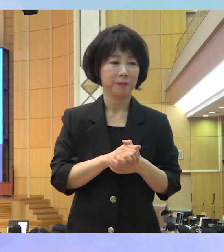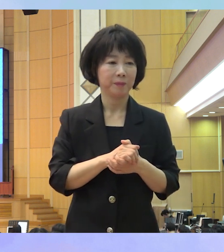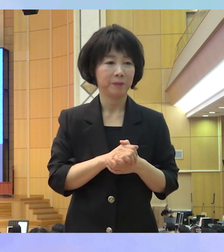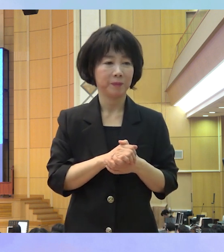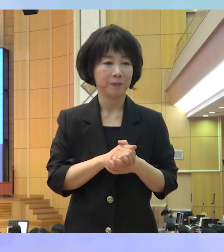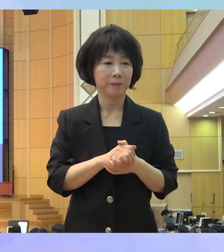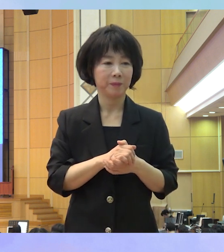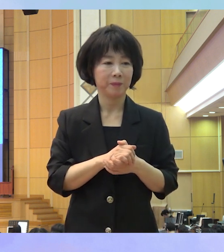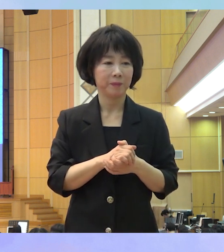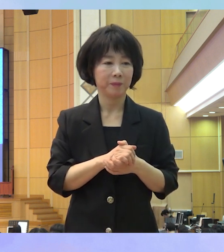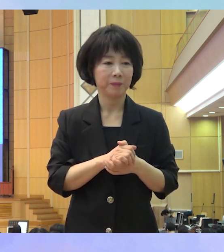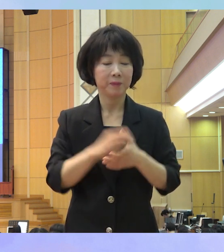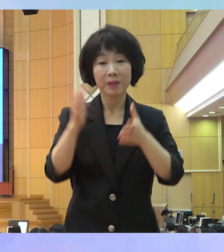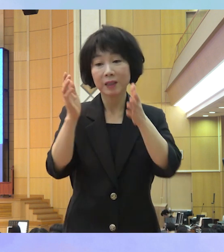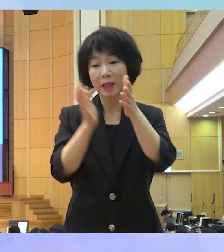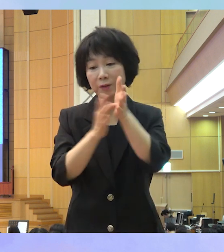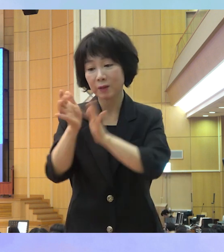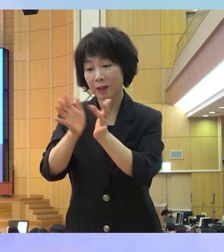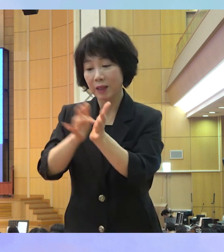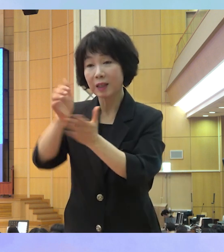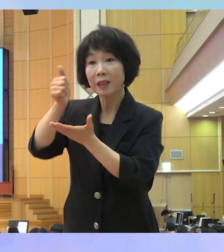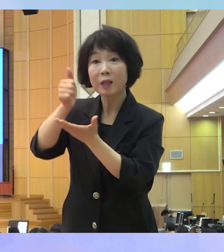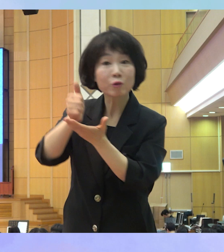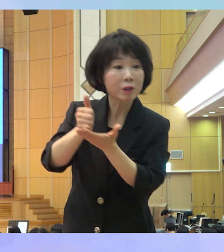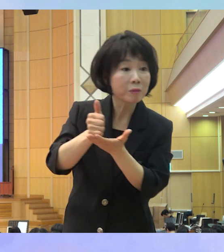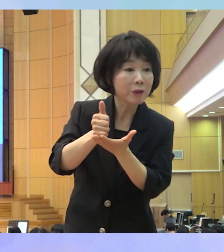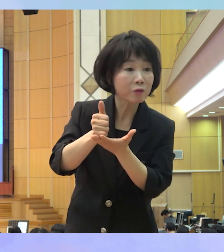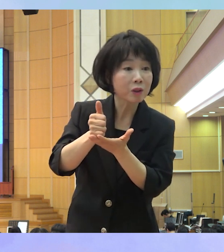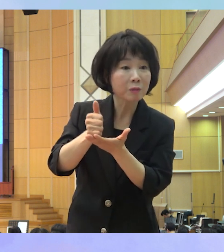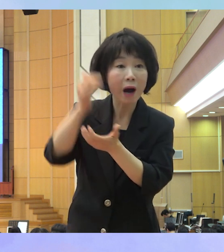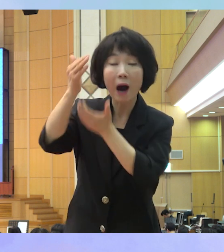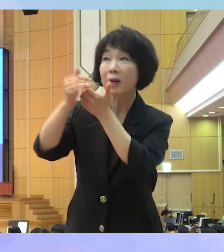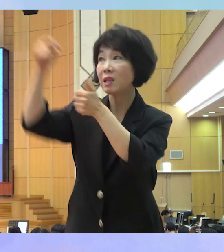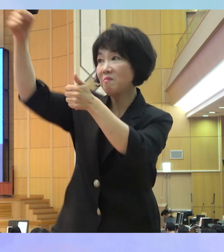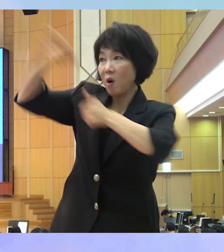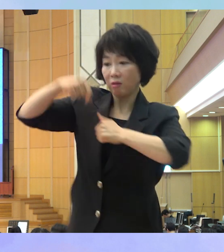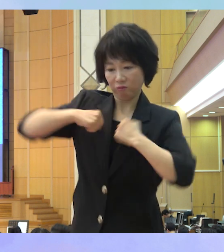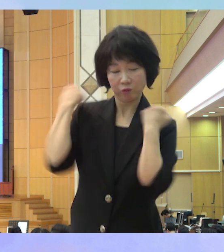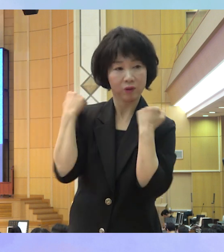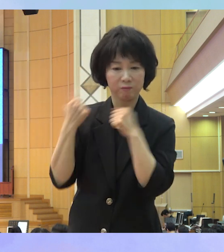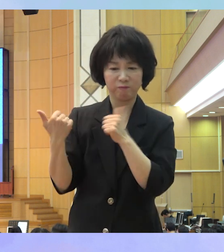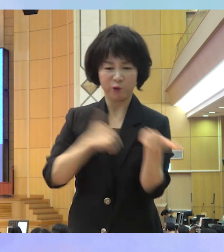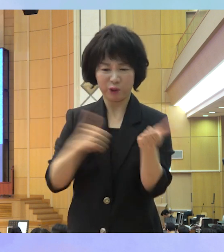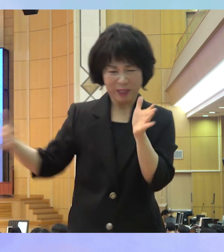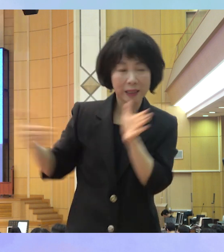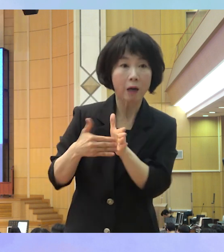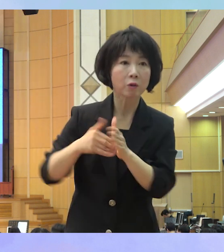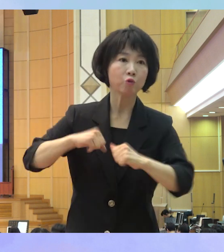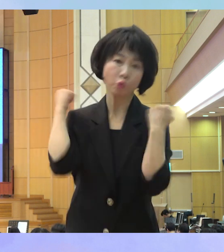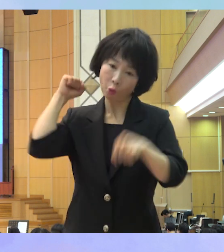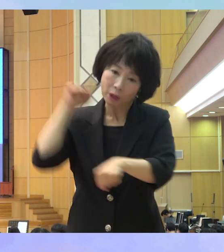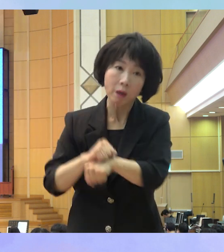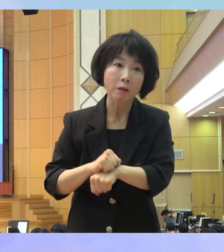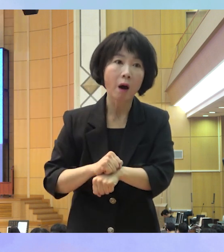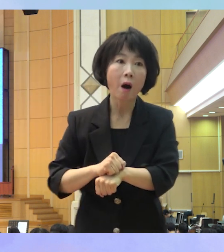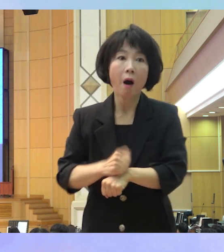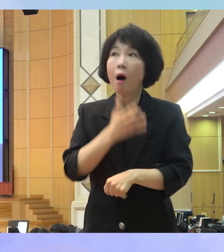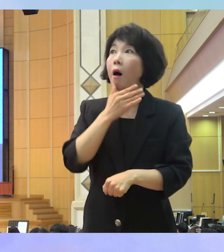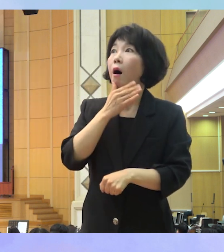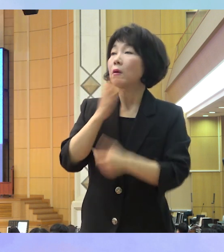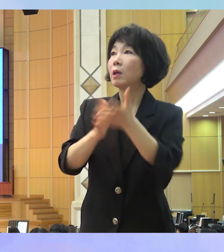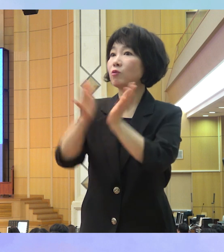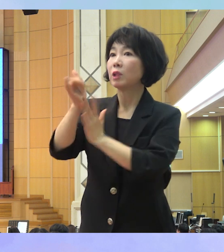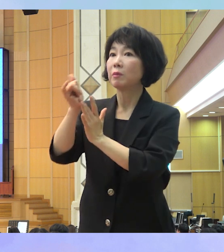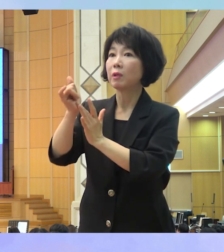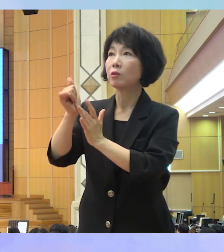어느 정도까지, 우리 예수님께서는 어느 정도까지 순종하셨어요? 죽기까지. 그죠? 이걸 그냥 몸소 보여주신 거예요. 그러니까